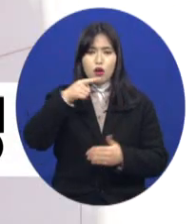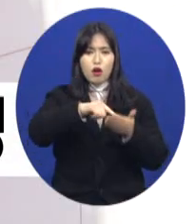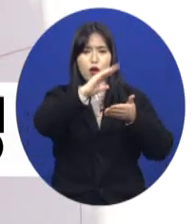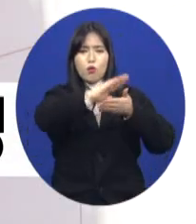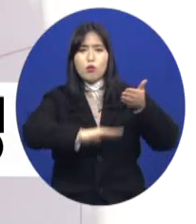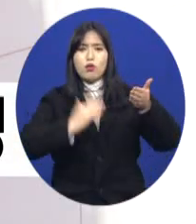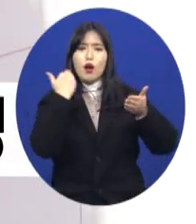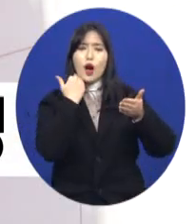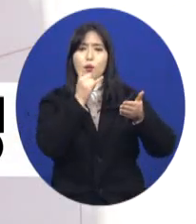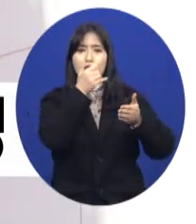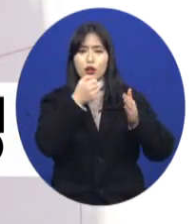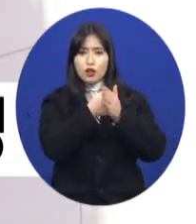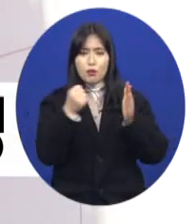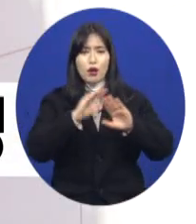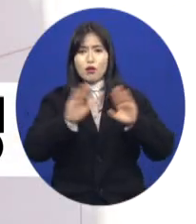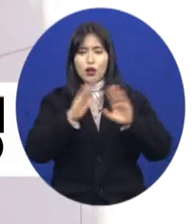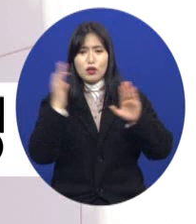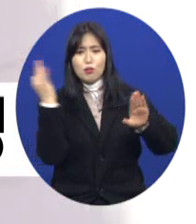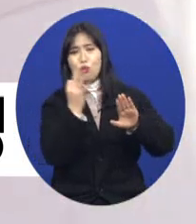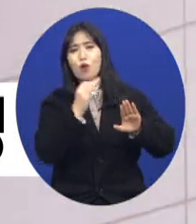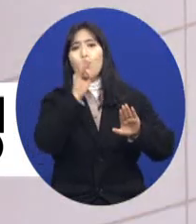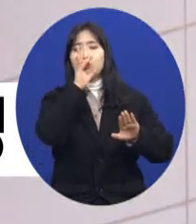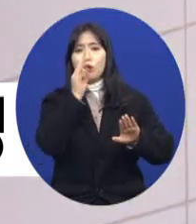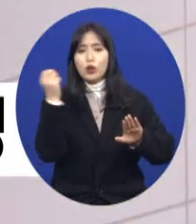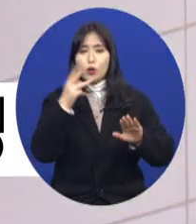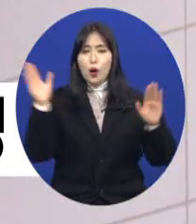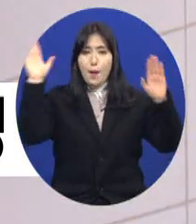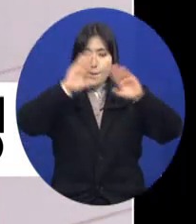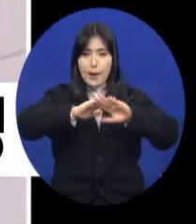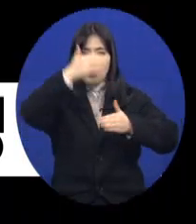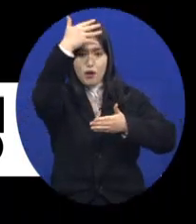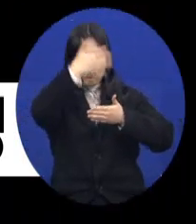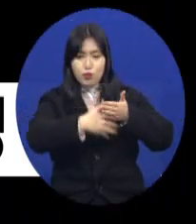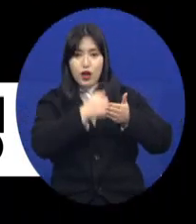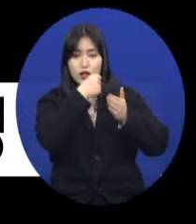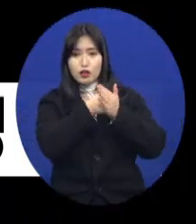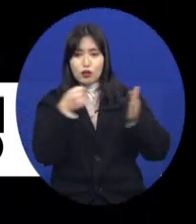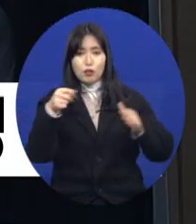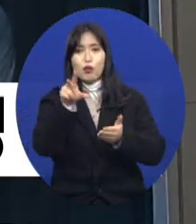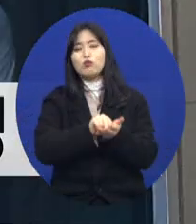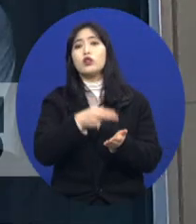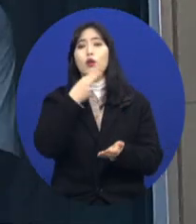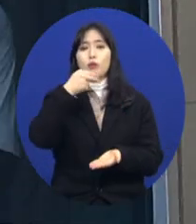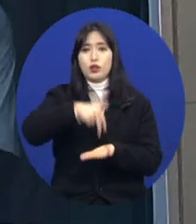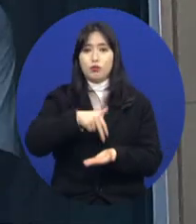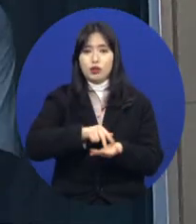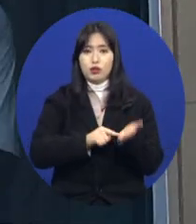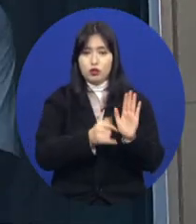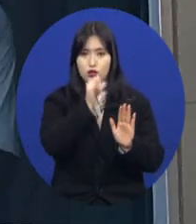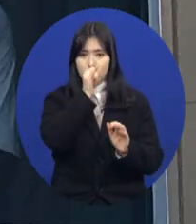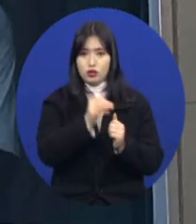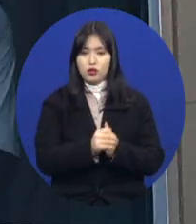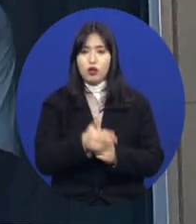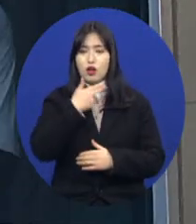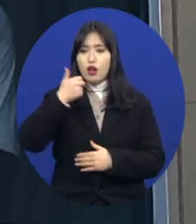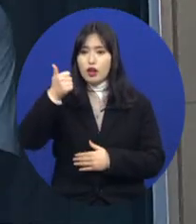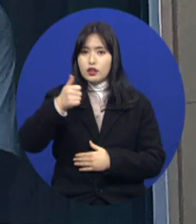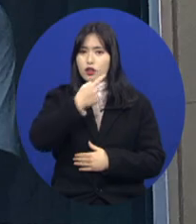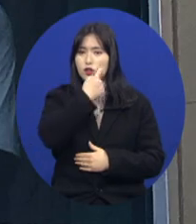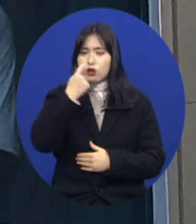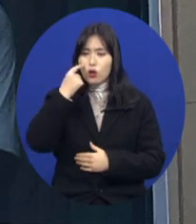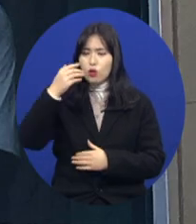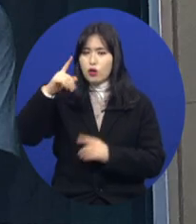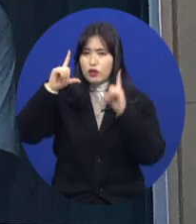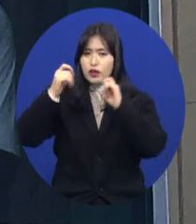있어 낮에는 보일 리가 없고 밤에는 블라인드를 내려 문제가 없다고 설명했습니다 a 씨가 증거로 사진을